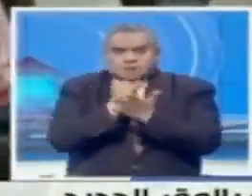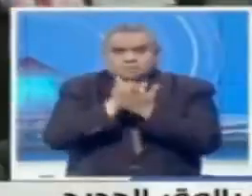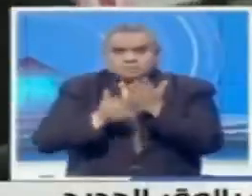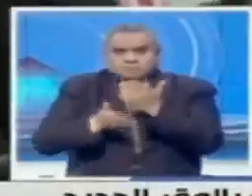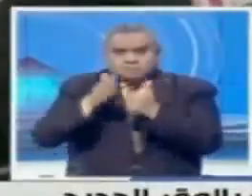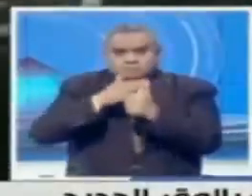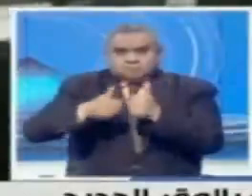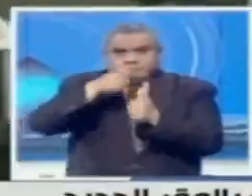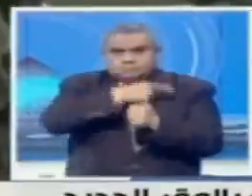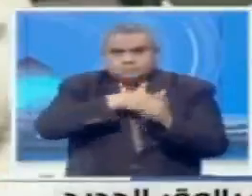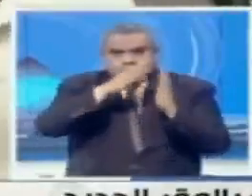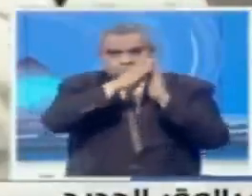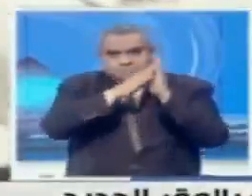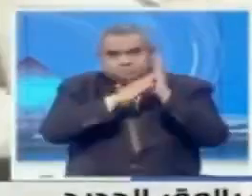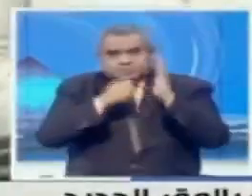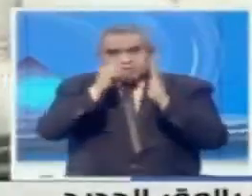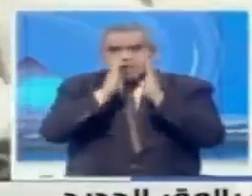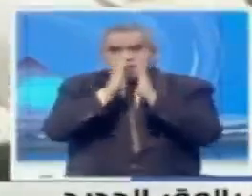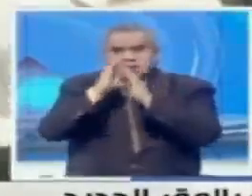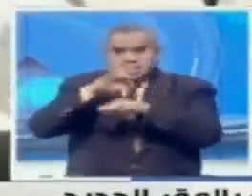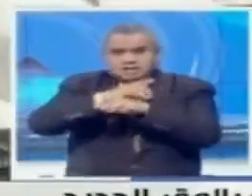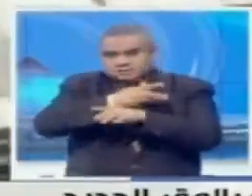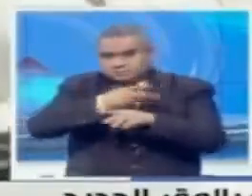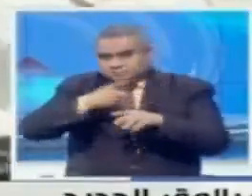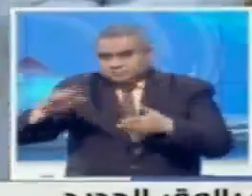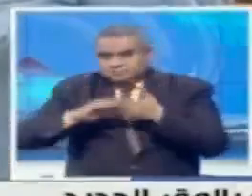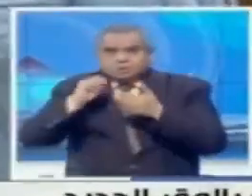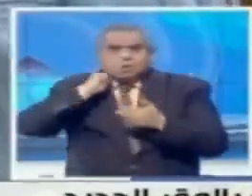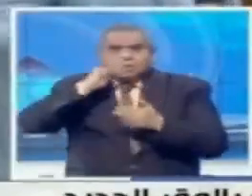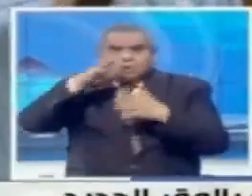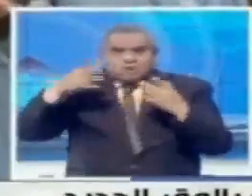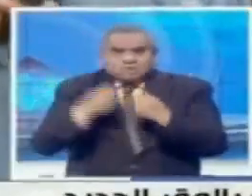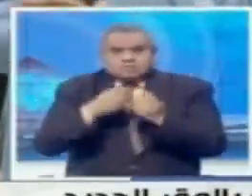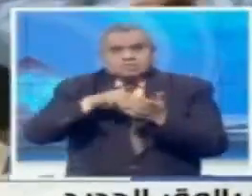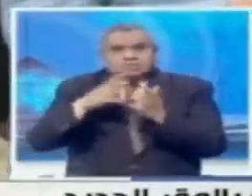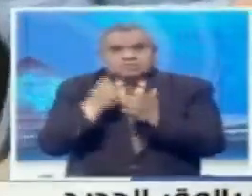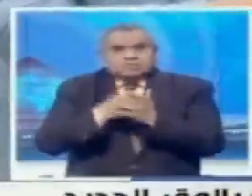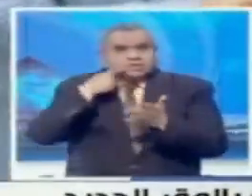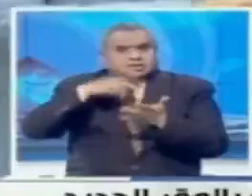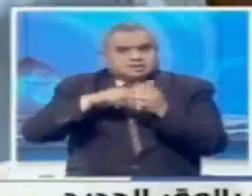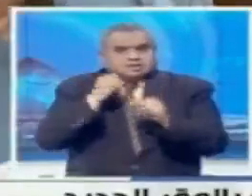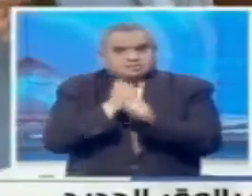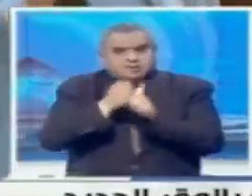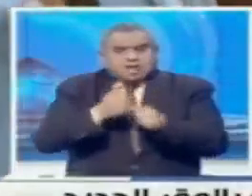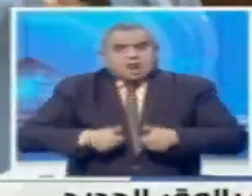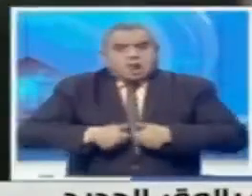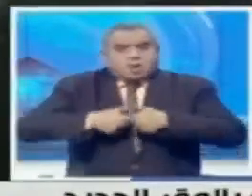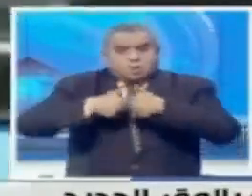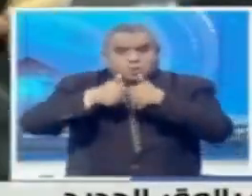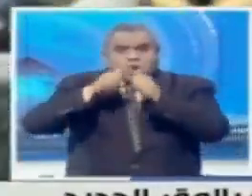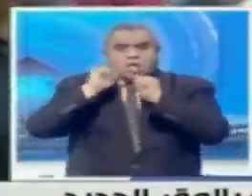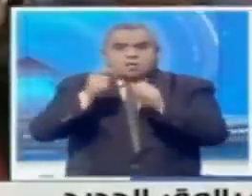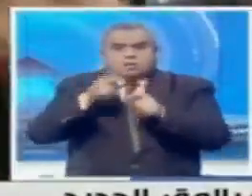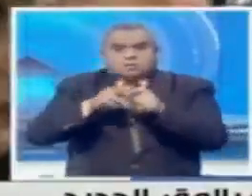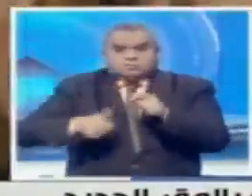رأسها تسجيل واعتماد المنشآت الصحية على اختلاف أنواعها بالمحافظات وأيضا ذات الكثافة العالية، والتعريف